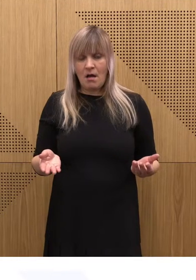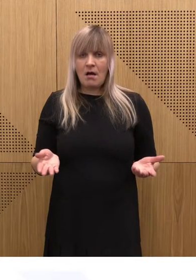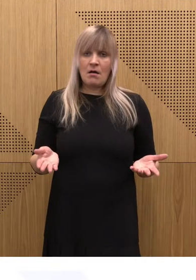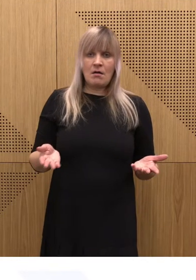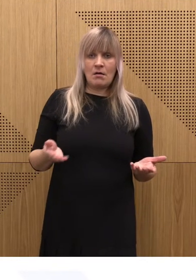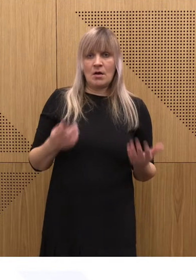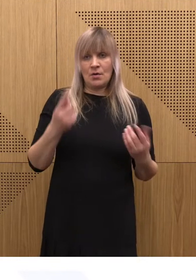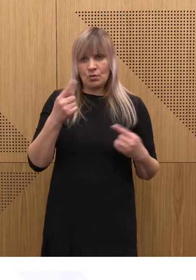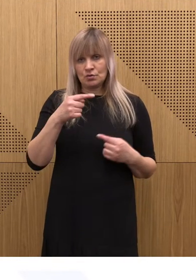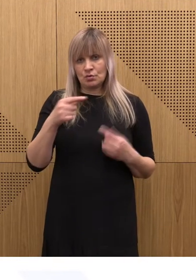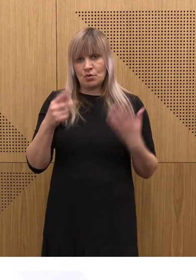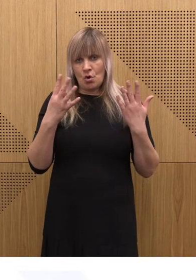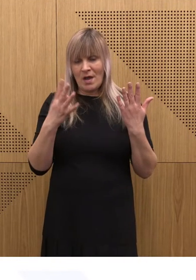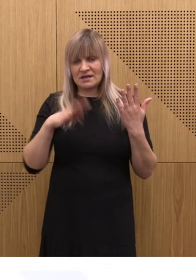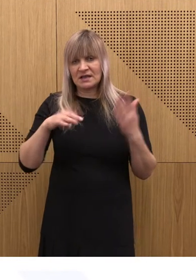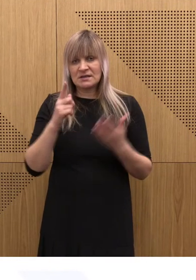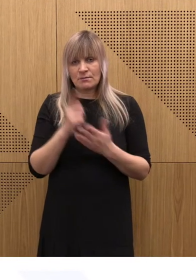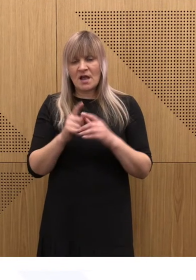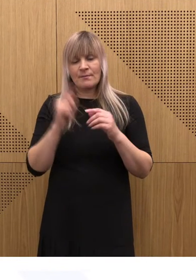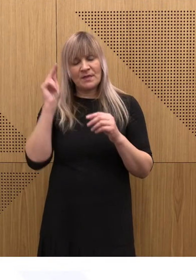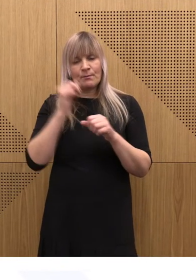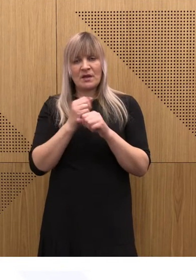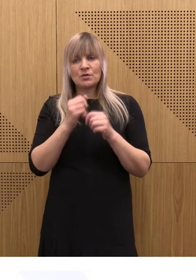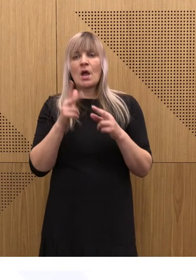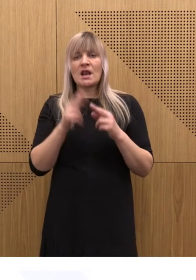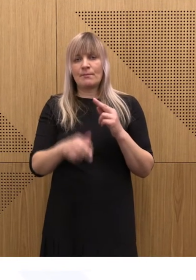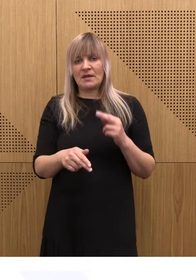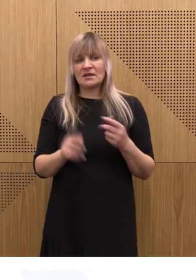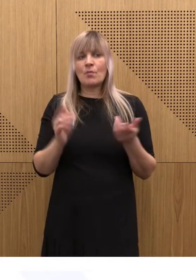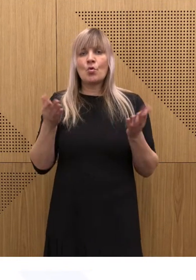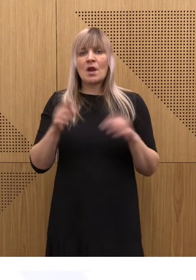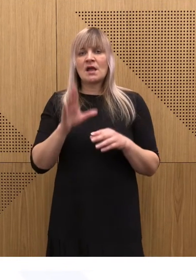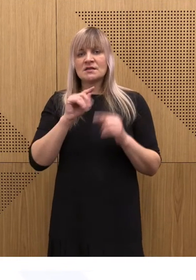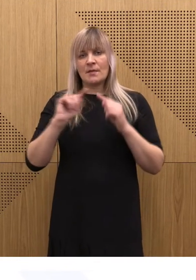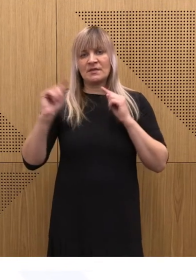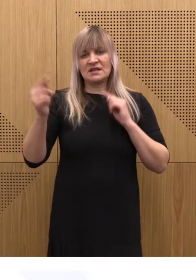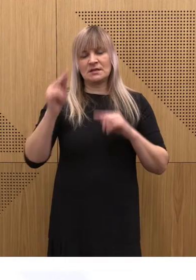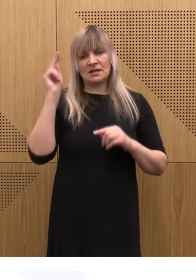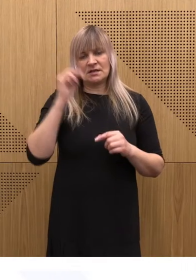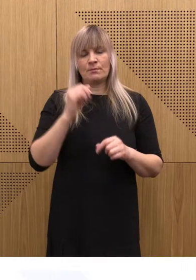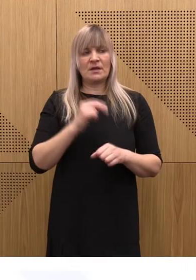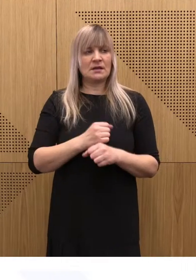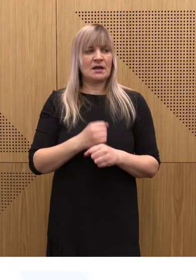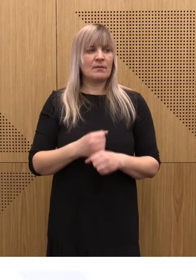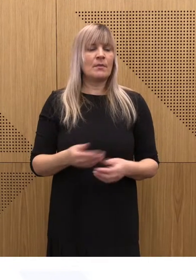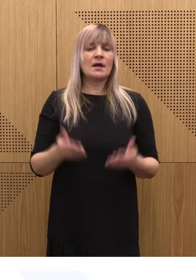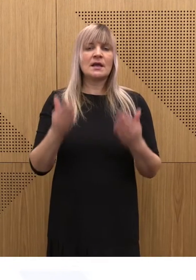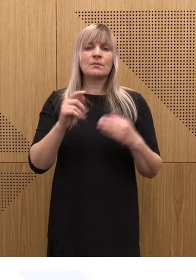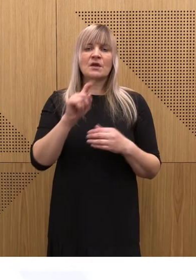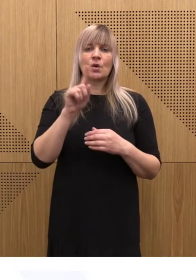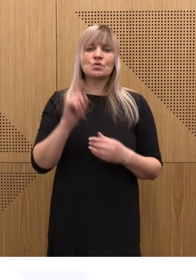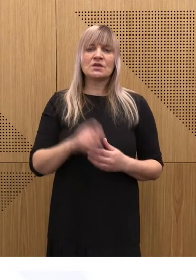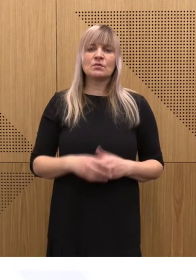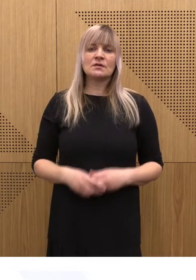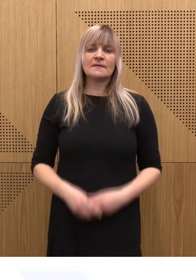esimene kuni 9. klass peaks lõpetama õppetöö ära ja ülejäänud siis soovikorra distantsõpet kasutama. Aitäh. Võtame järgmise küsimuse